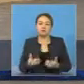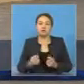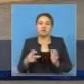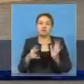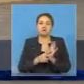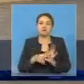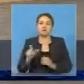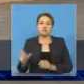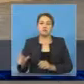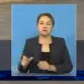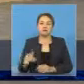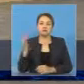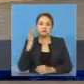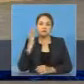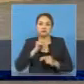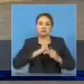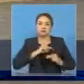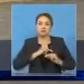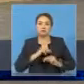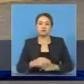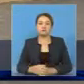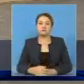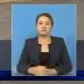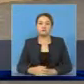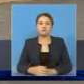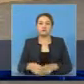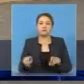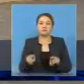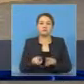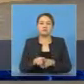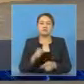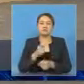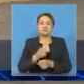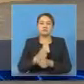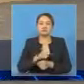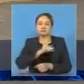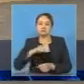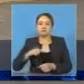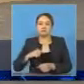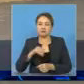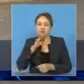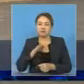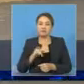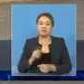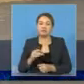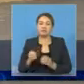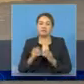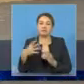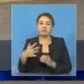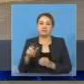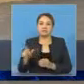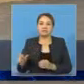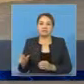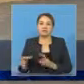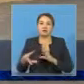8 человек на постоянную работу, а также задействованы свои специалисты в количестве 15 человек.